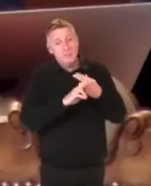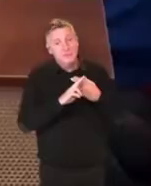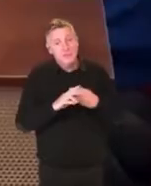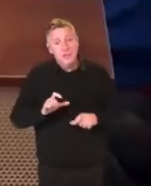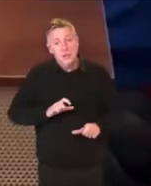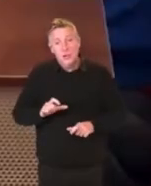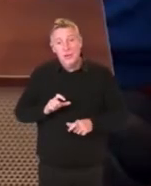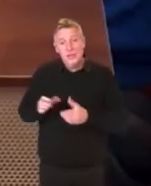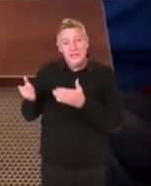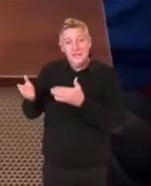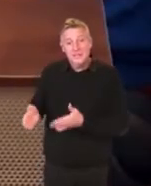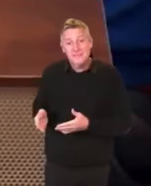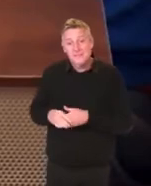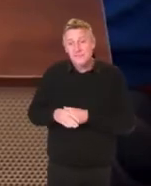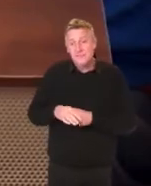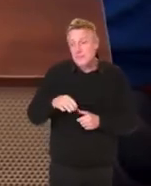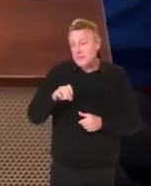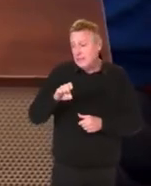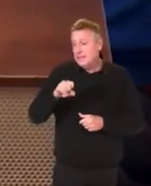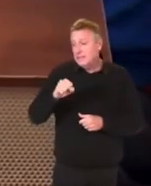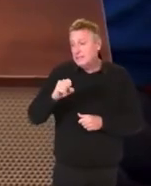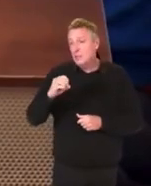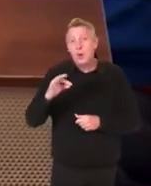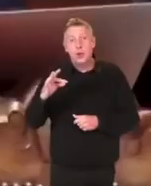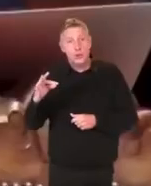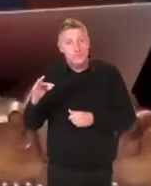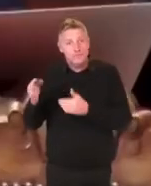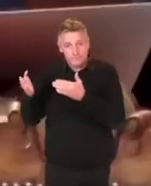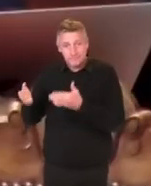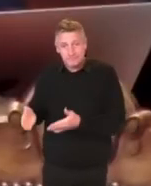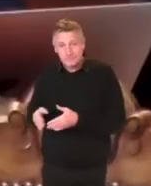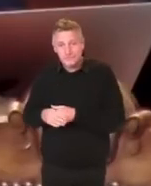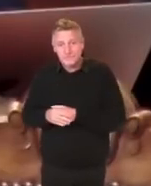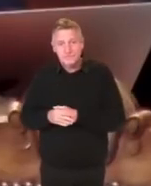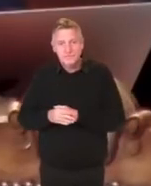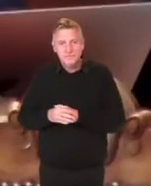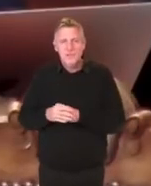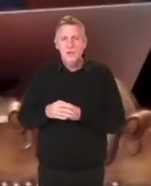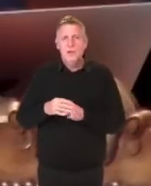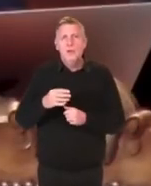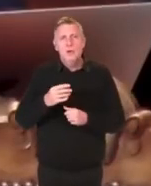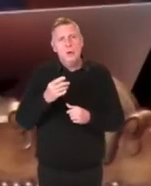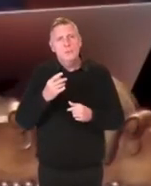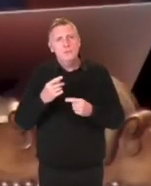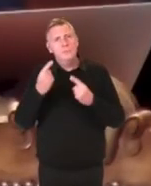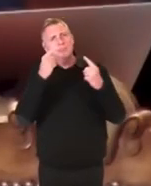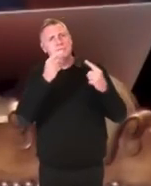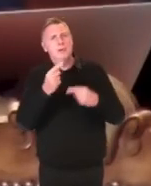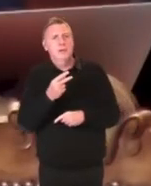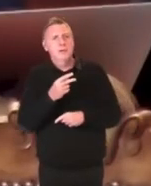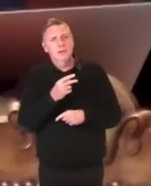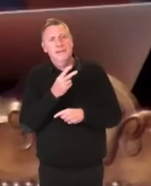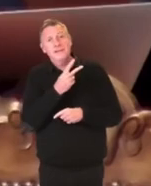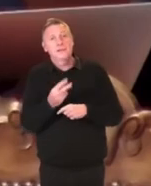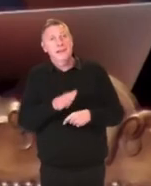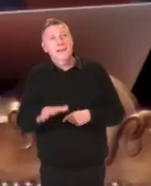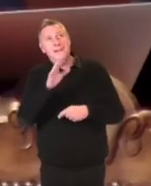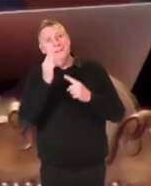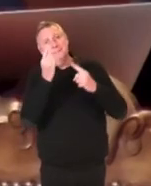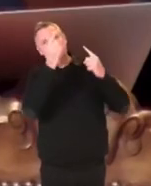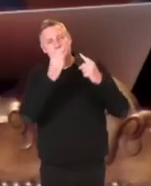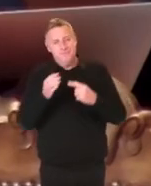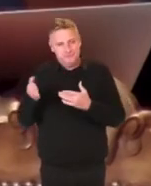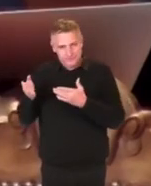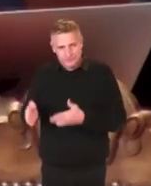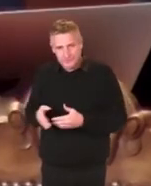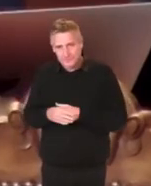collègue Escott, qui ne manque jamais de faire une saillie nationale, que les mesures